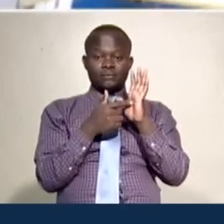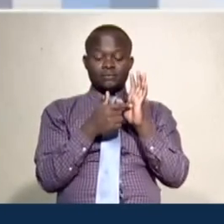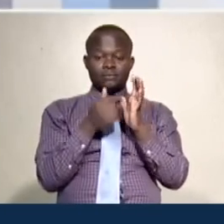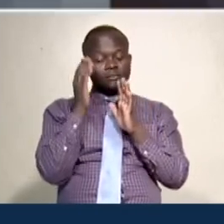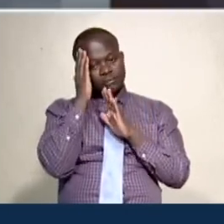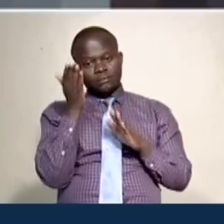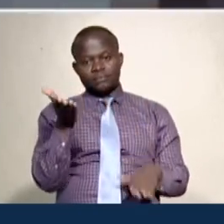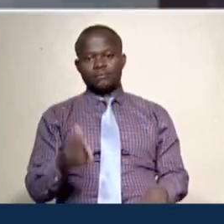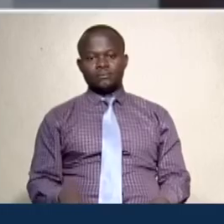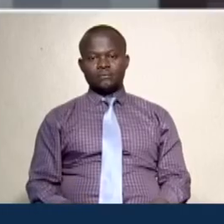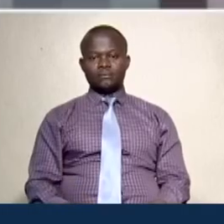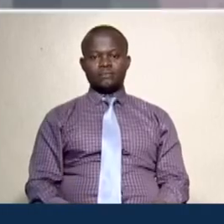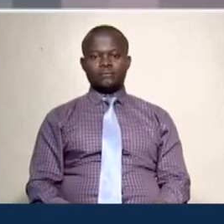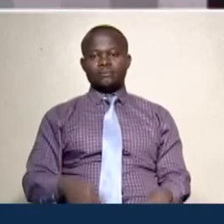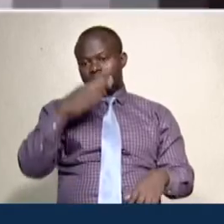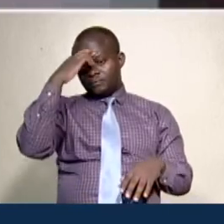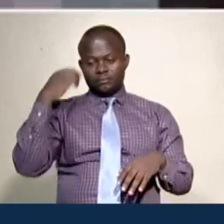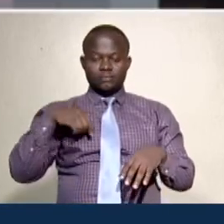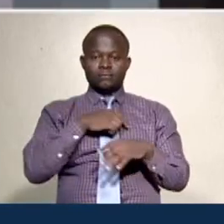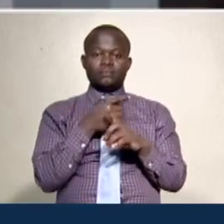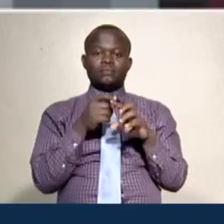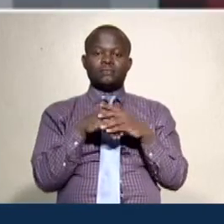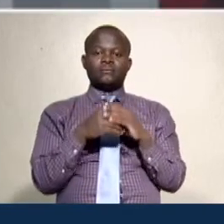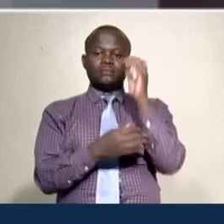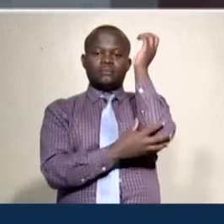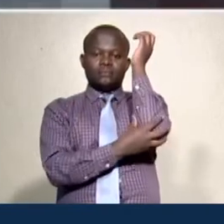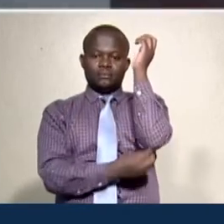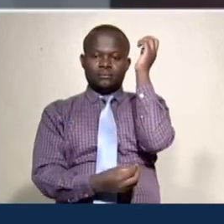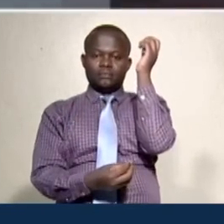barayaho impamvu idikubiterwa n'ubukene